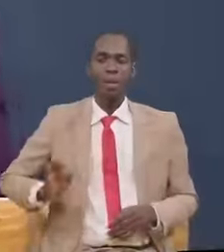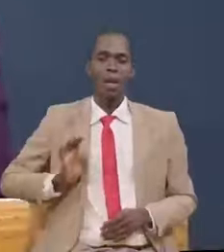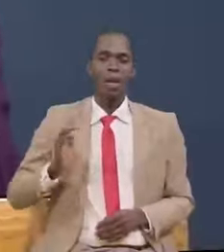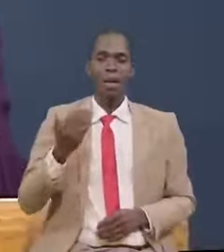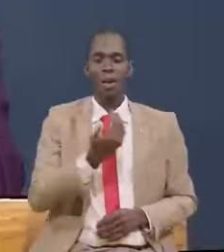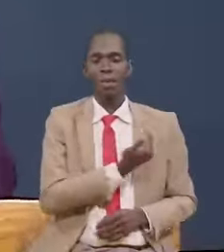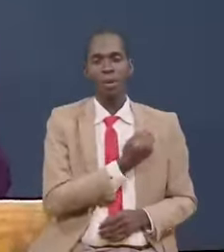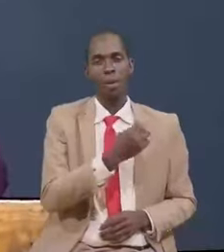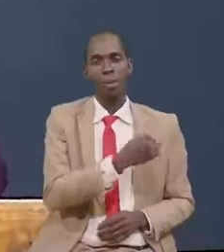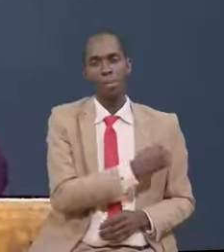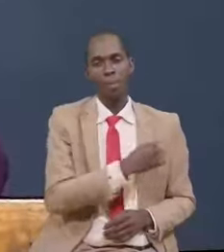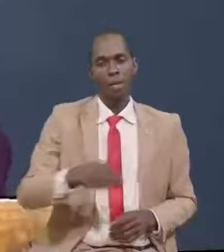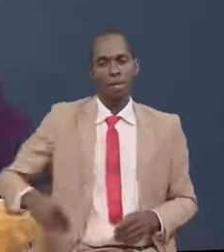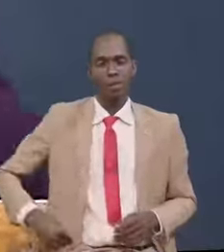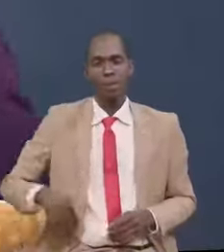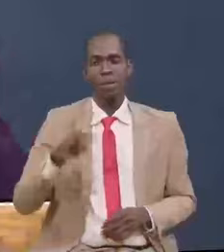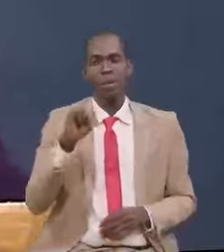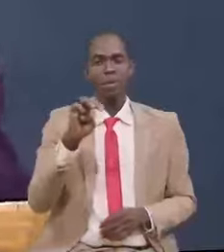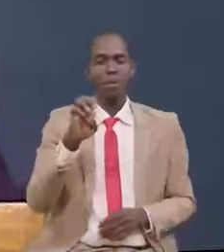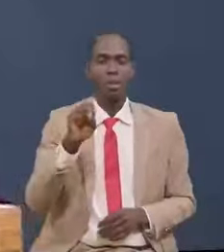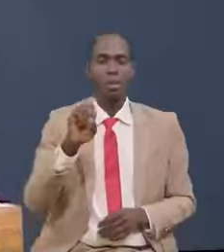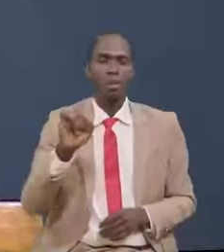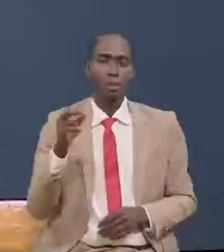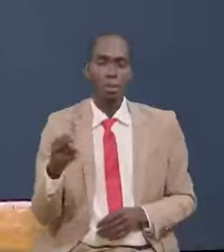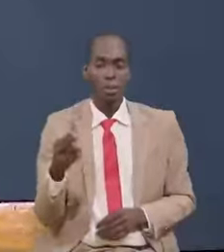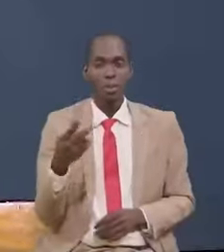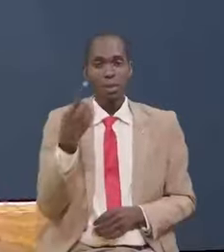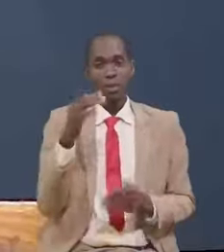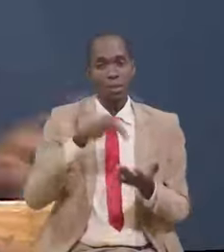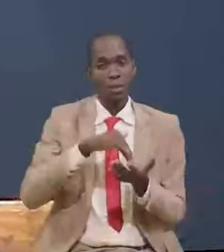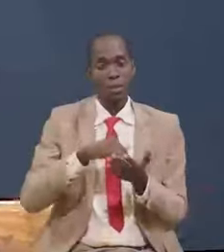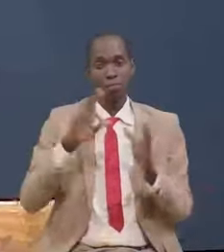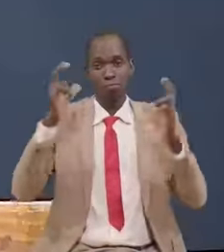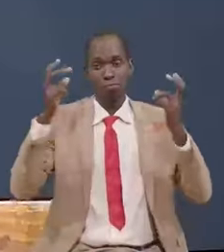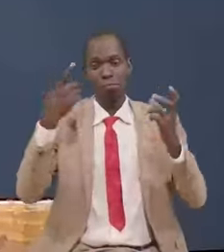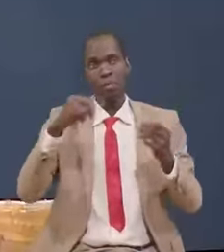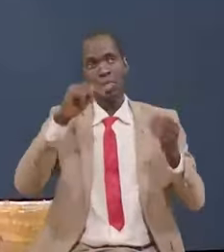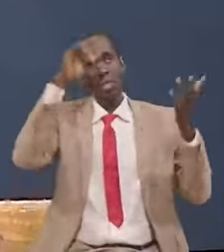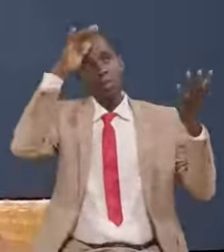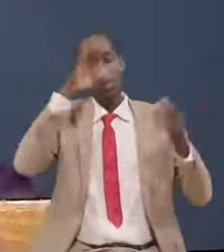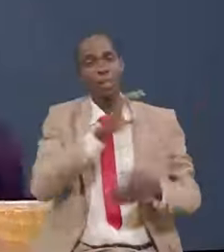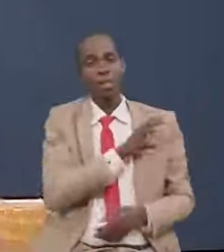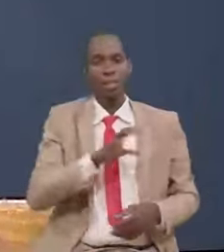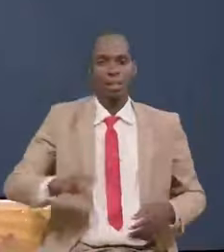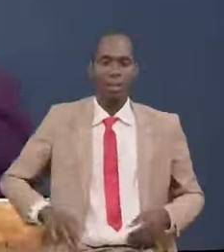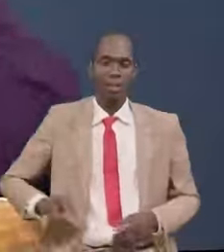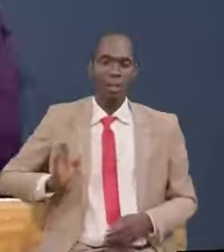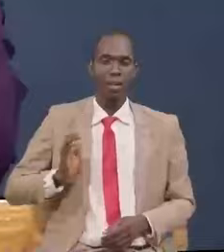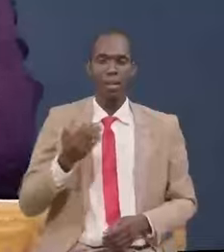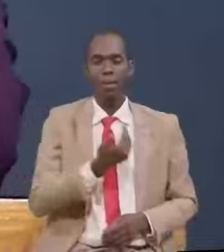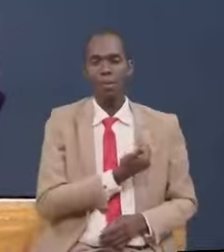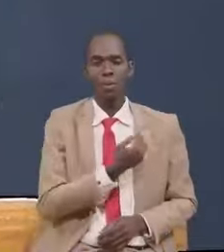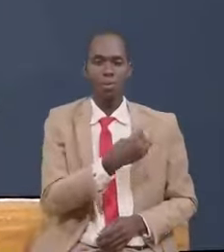Christ, notre Messie attendu. Christ, notre Messie espéré.